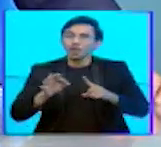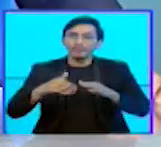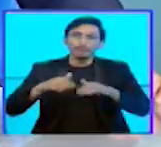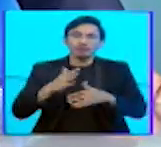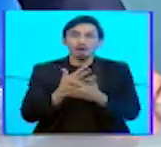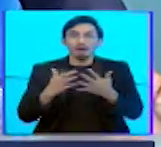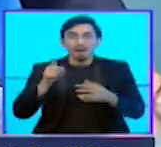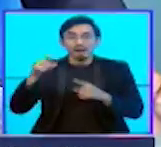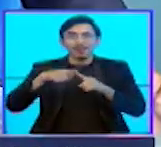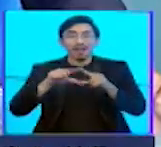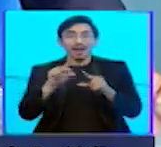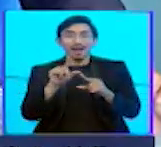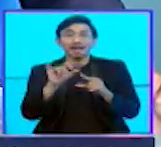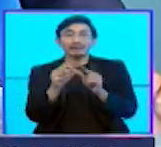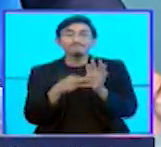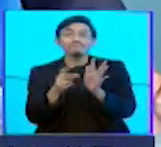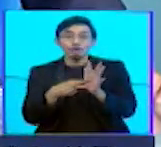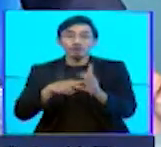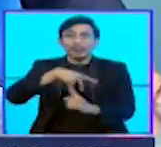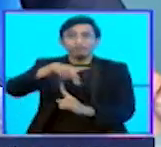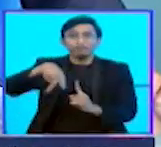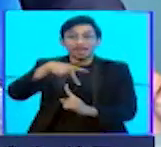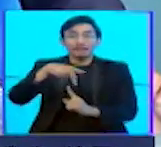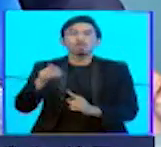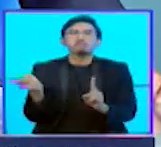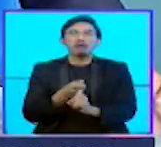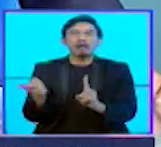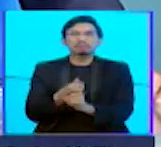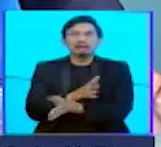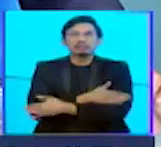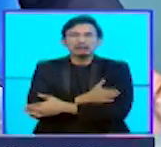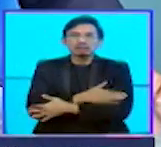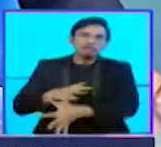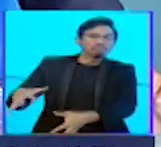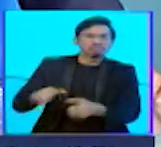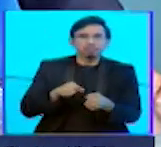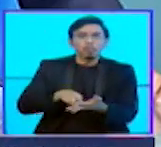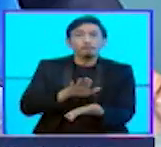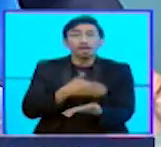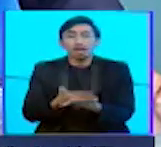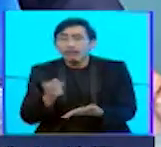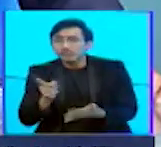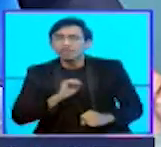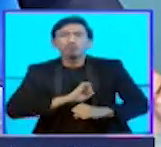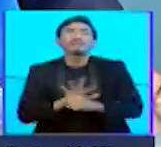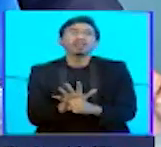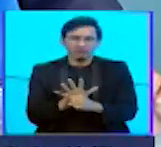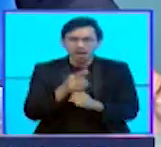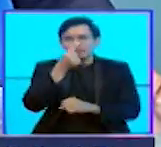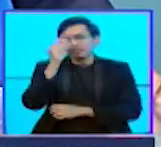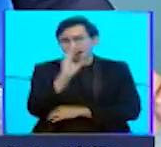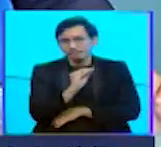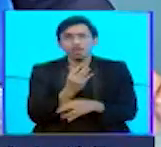Pemirsa, puluhan warga di Karimun, Kepulauan Riau mengambil paksa jenazah yang dinyatakan meninggal setelah terpapar COVID-19 pada Kamis